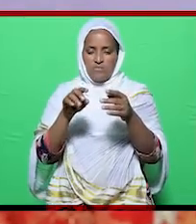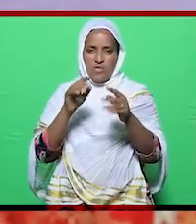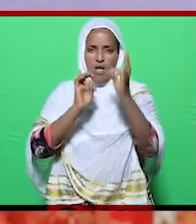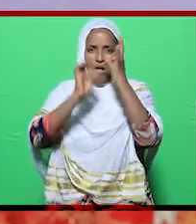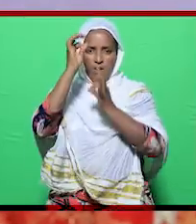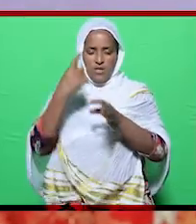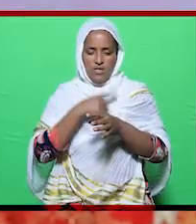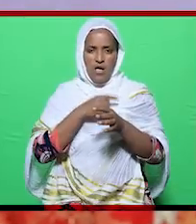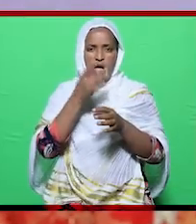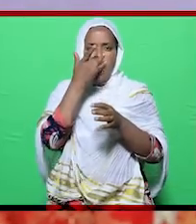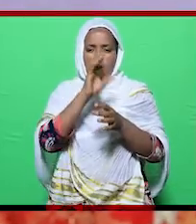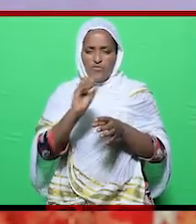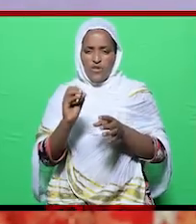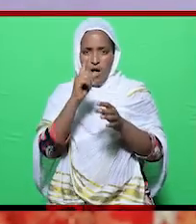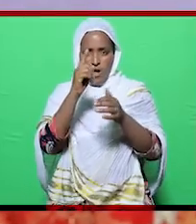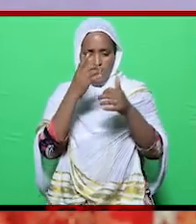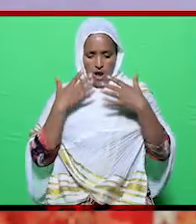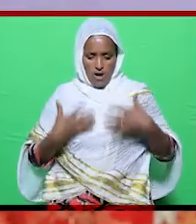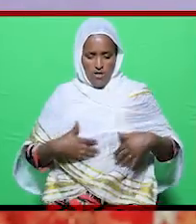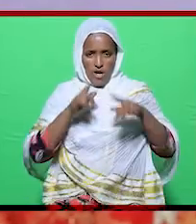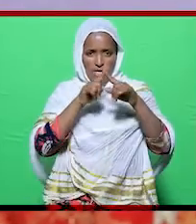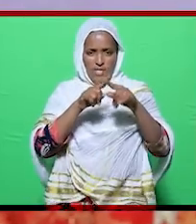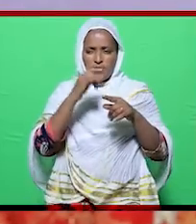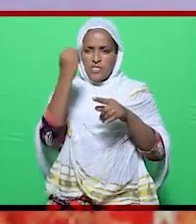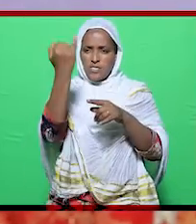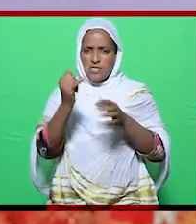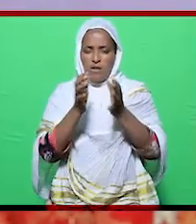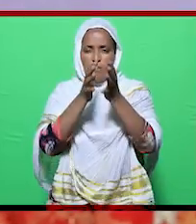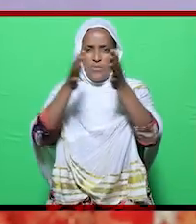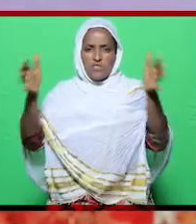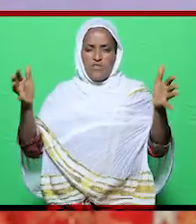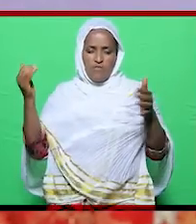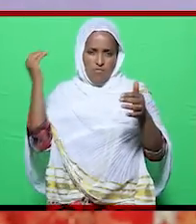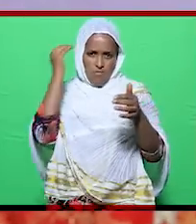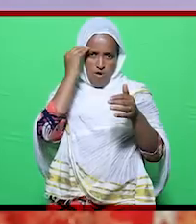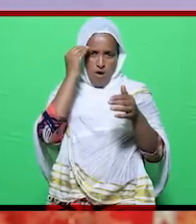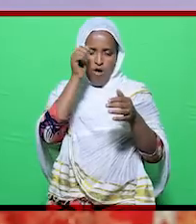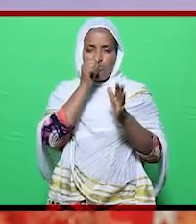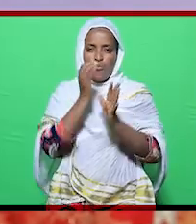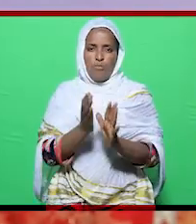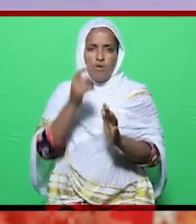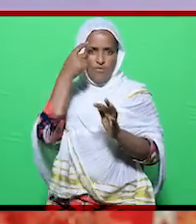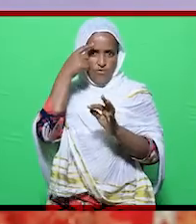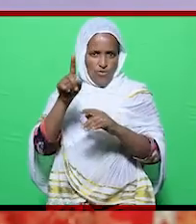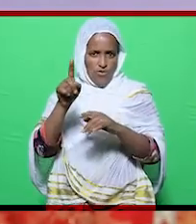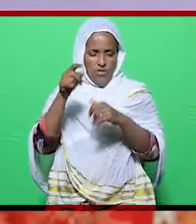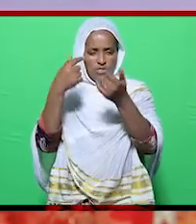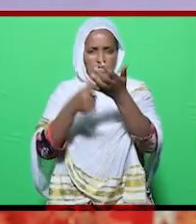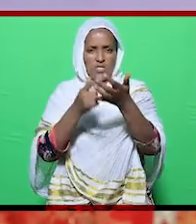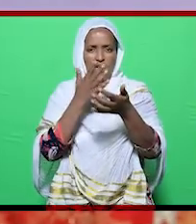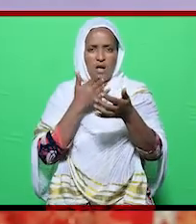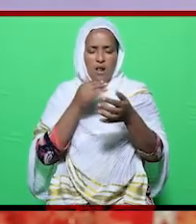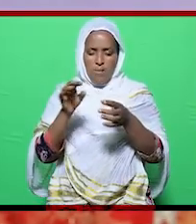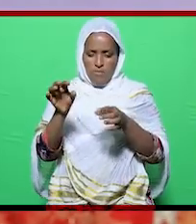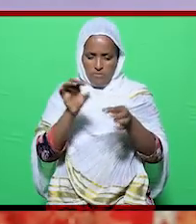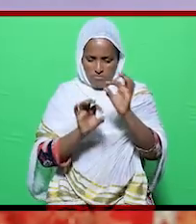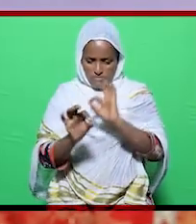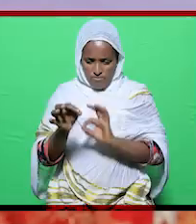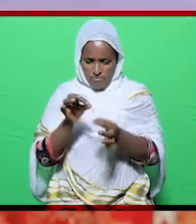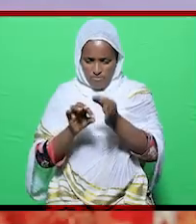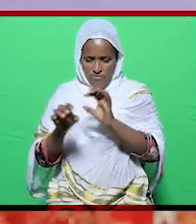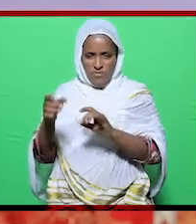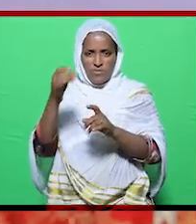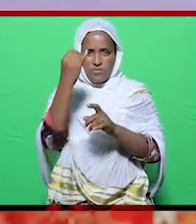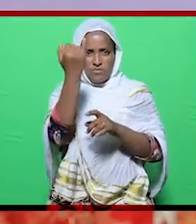በጣም የተለመደ በየሶቪኒየር ውስጥ መናገኛችሁ ያ አይነት ትሬንድ ነው ያላችሁ ትውፊት ነው ያላችሁ እኛም የአፍሪካ አንዱ አካል ነን ግን ስዕልን